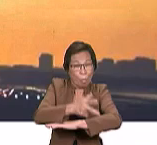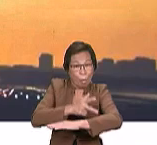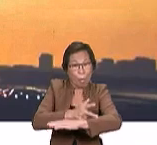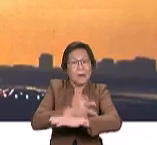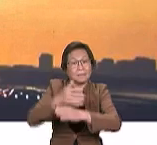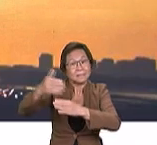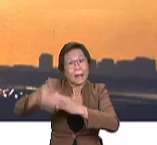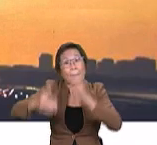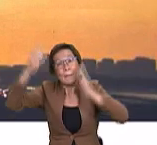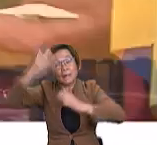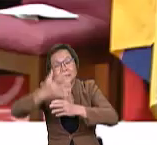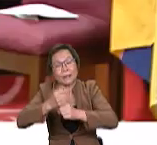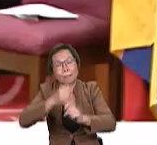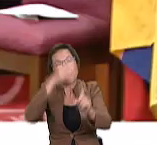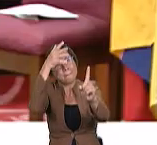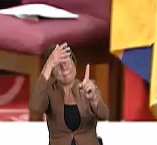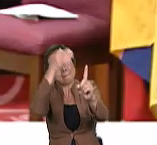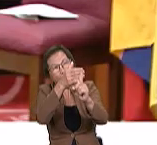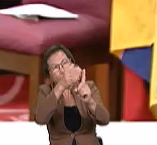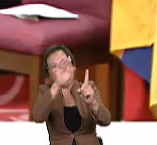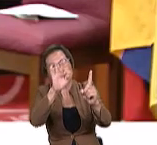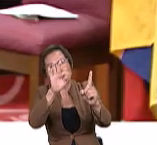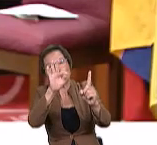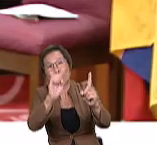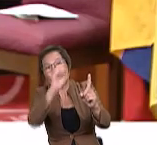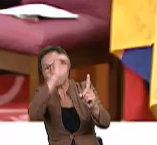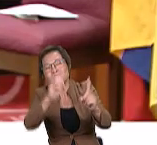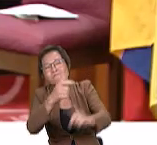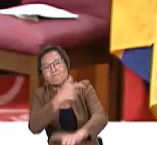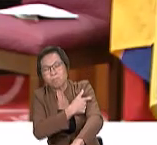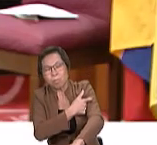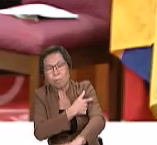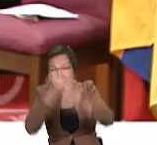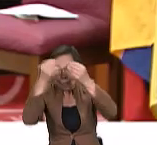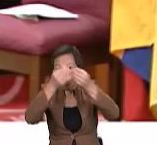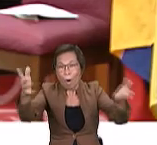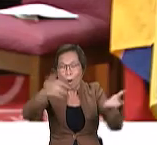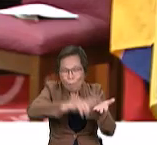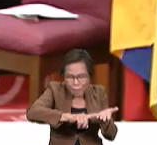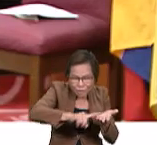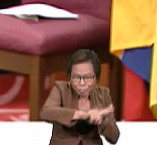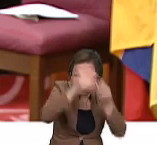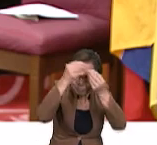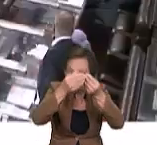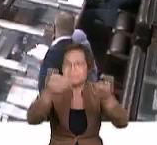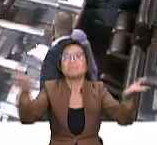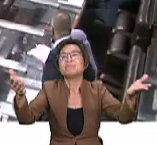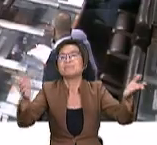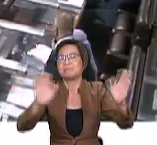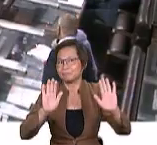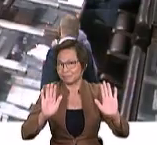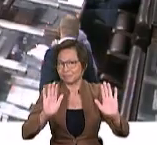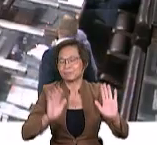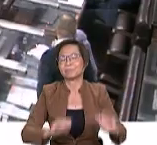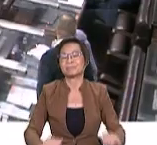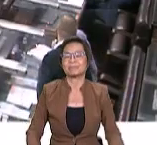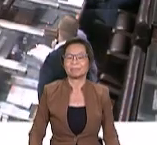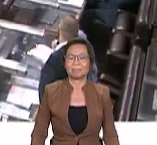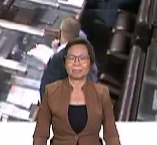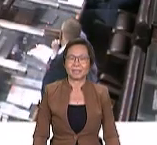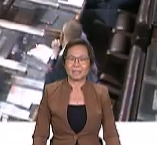kadar vaksinasi. Perincian lanjut mengenai perkara itu akan diumumkan minggu hadapan.